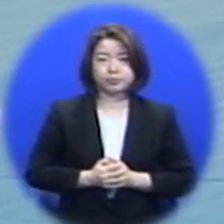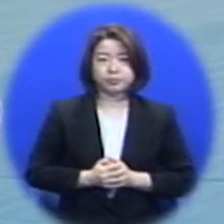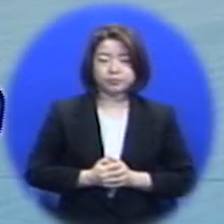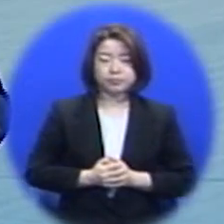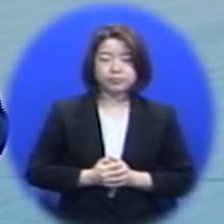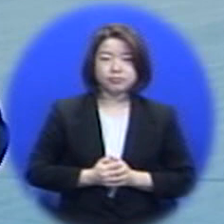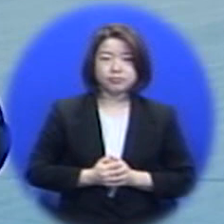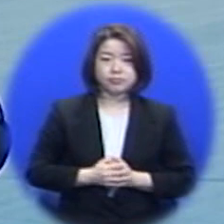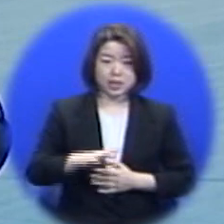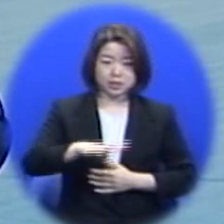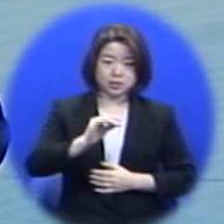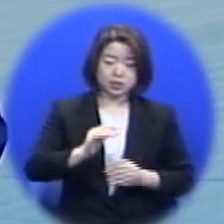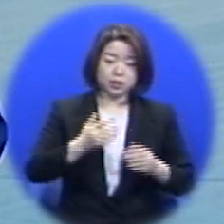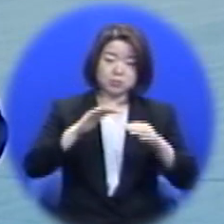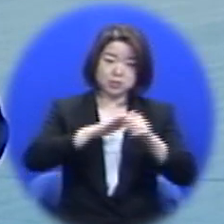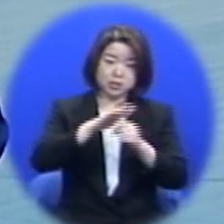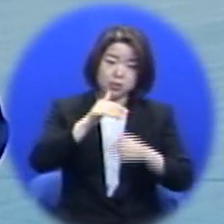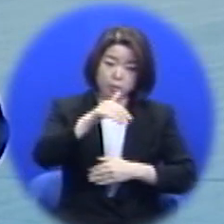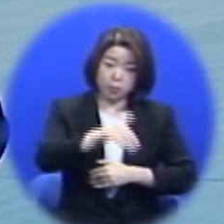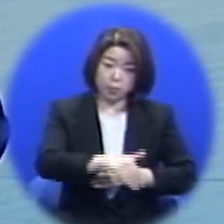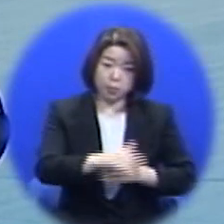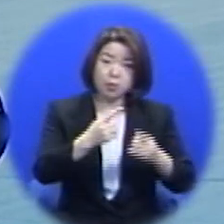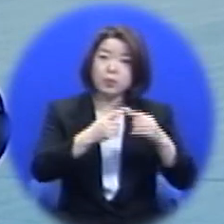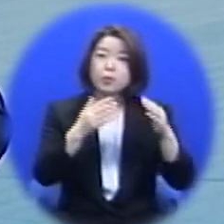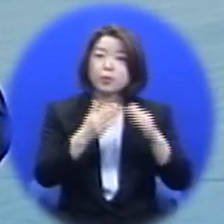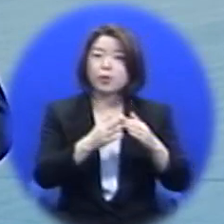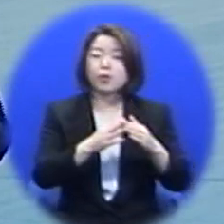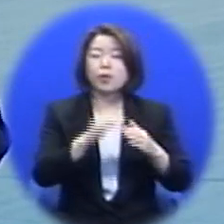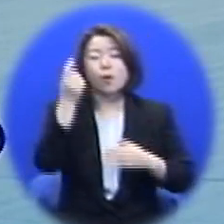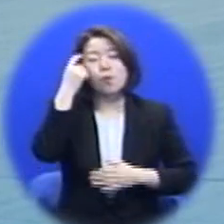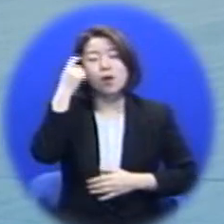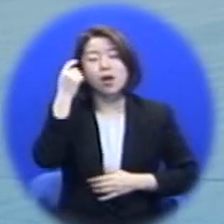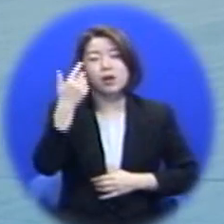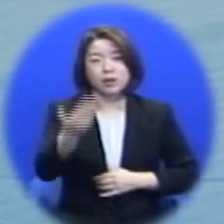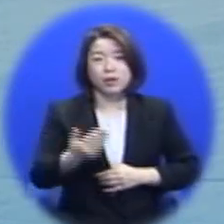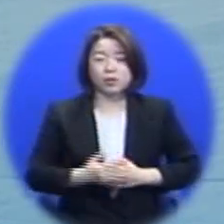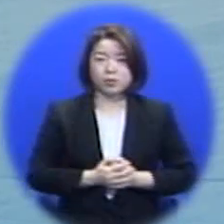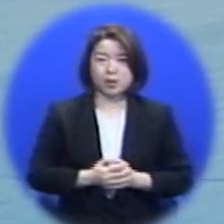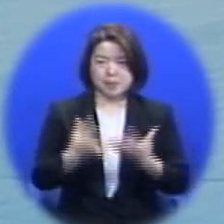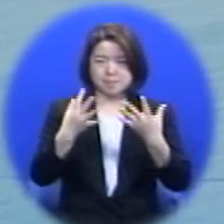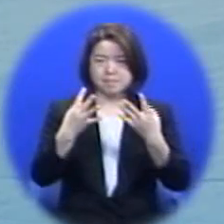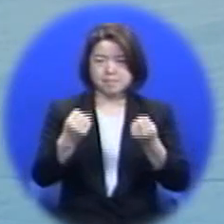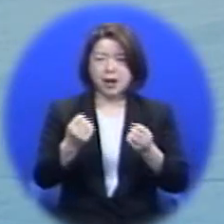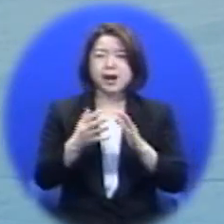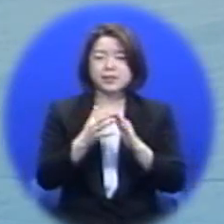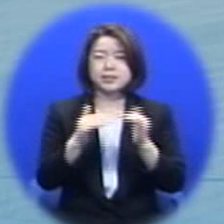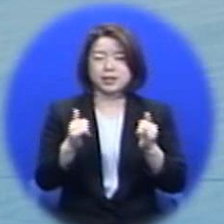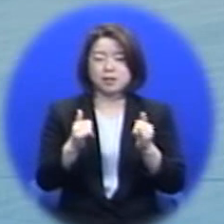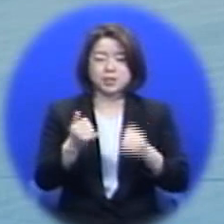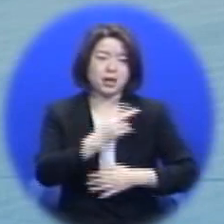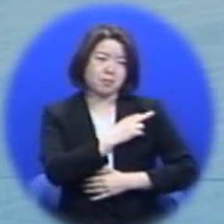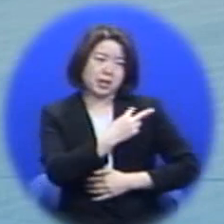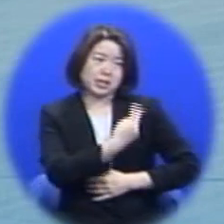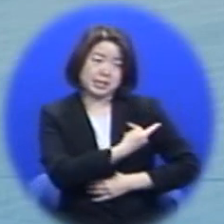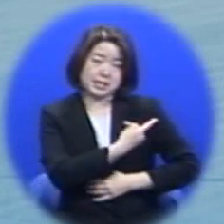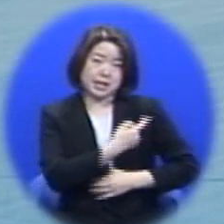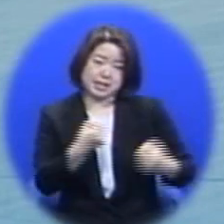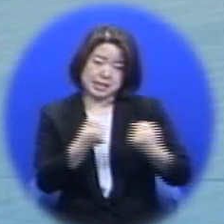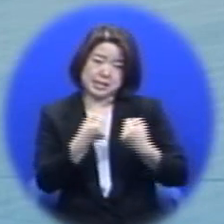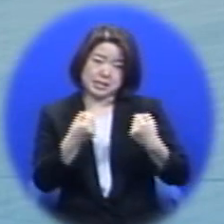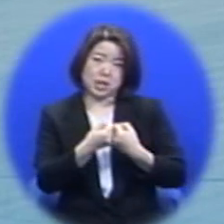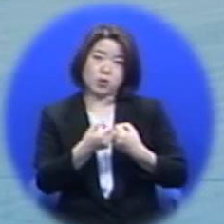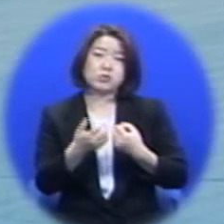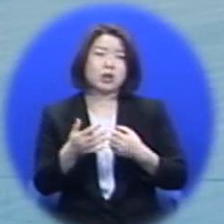에베소 교회가 왜 이런 교회가 됐을까요? 많은 학자들이 이단들과 싸우느라고 그렇게 됐을 거라고